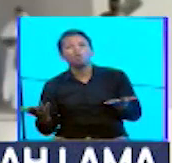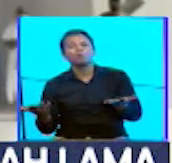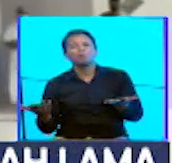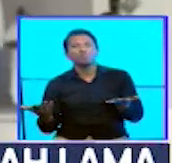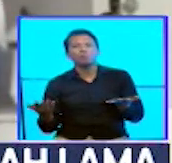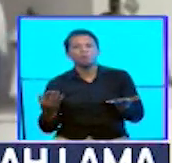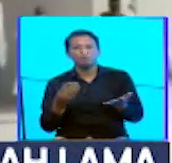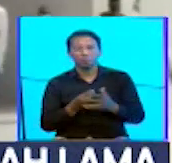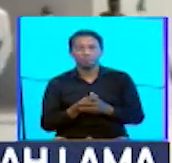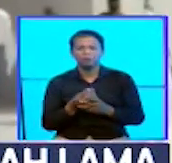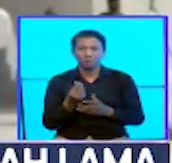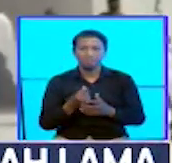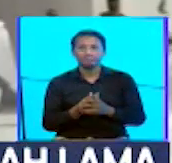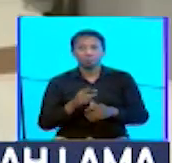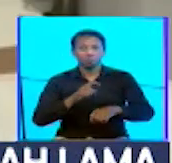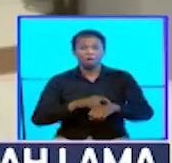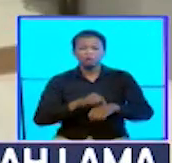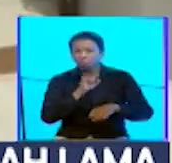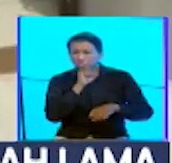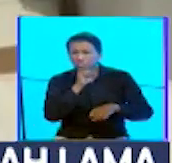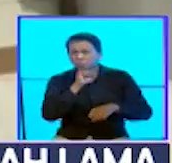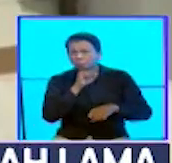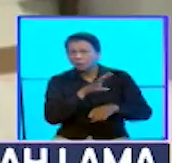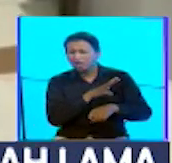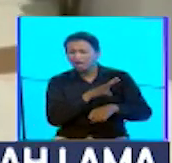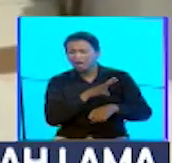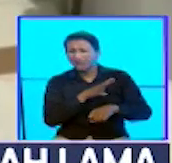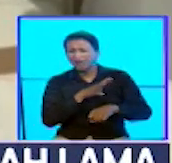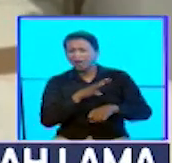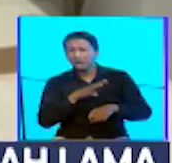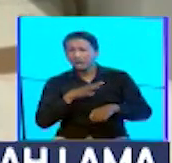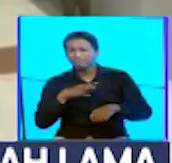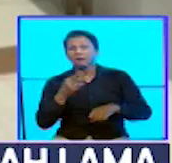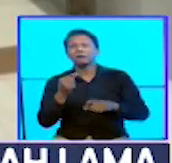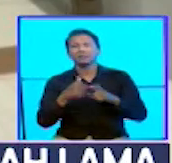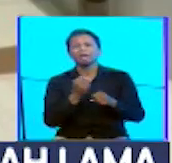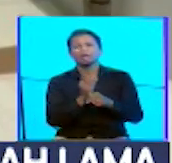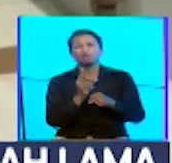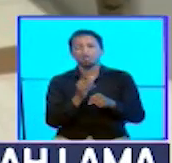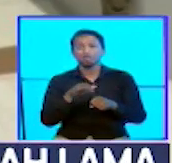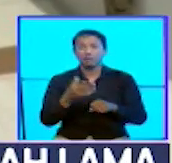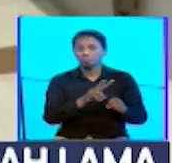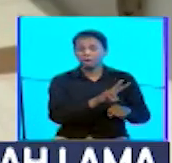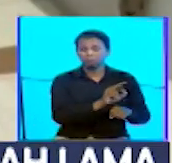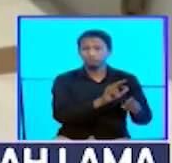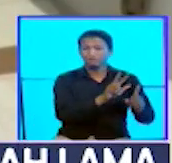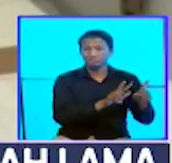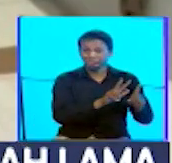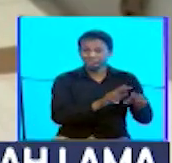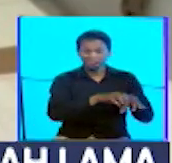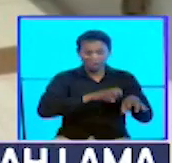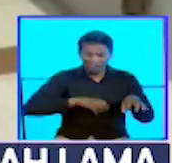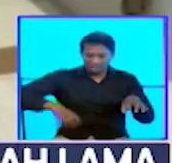haji membuat daftar tunggu haji reguler semakin lama. Pada tahun 2019, di beberapa daerah daftar tunggu haji